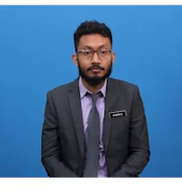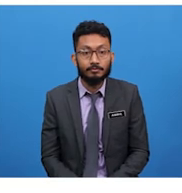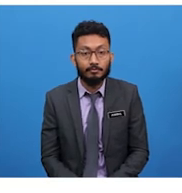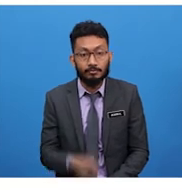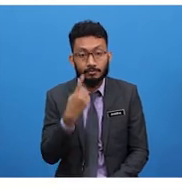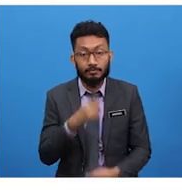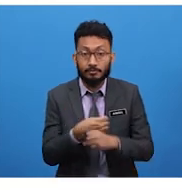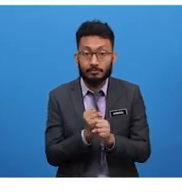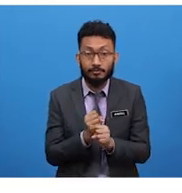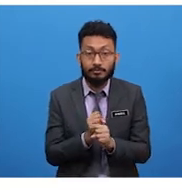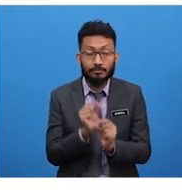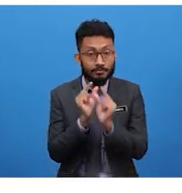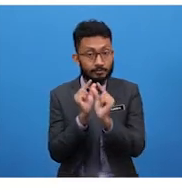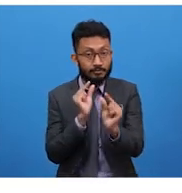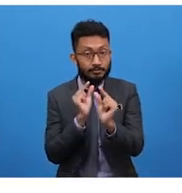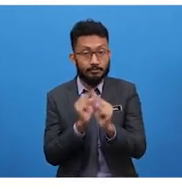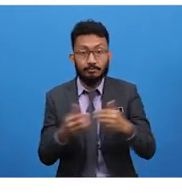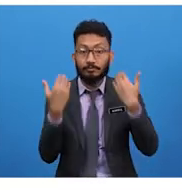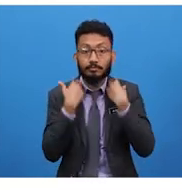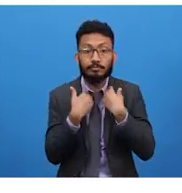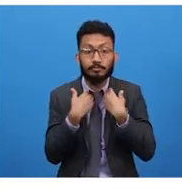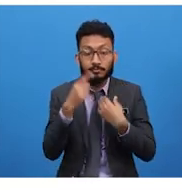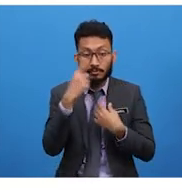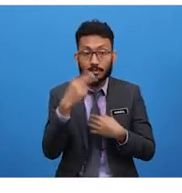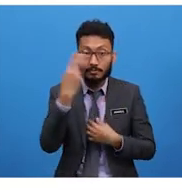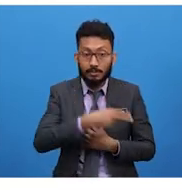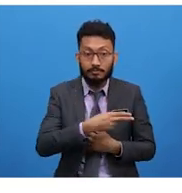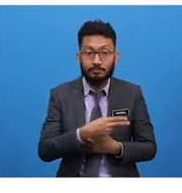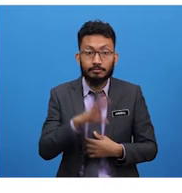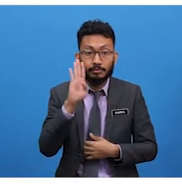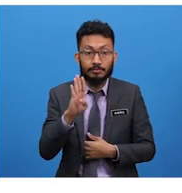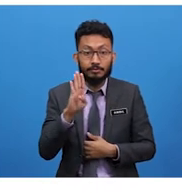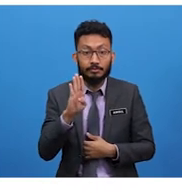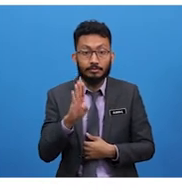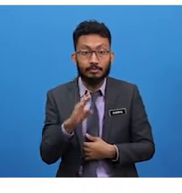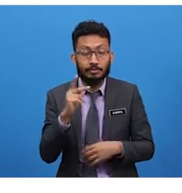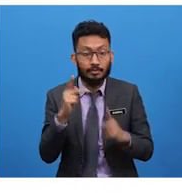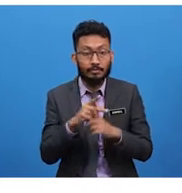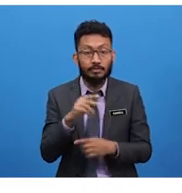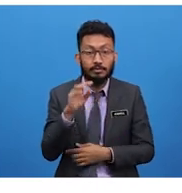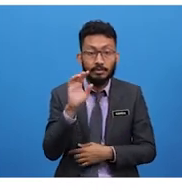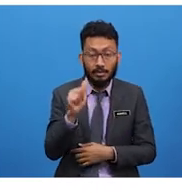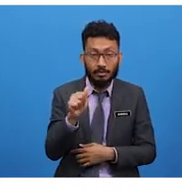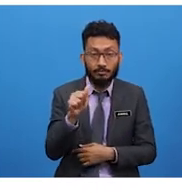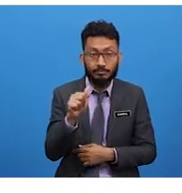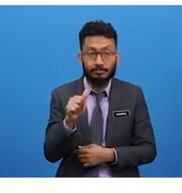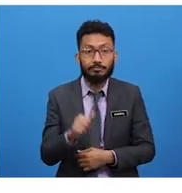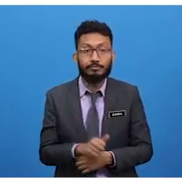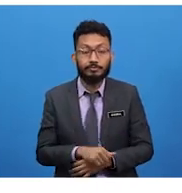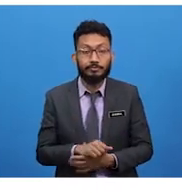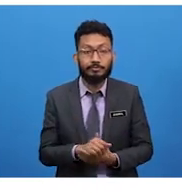Untuk membentuk garis leher hadapan bagi titik B ke titik K, gunakan